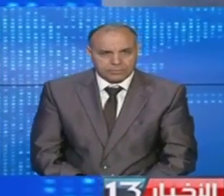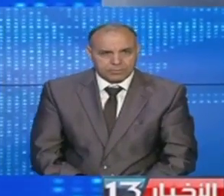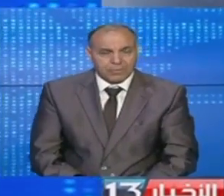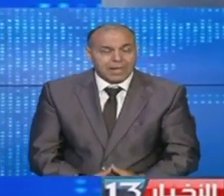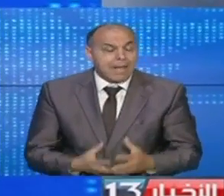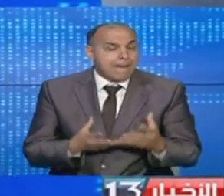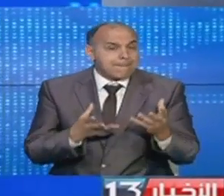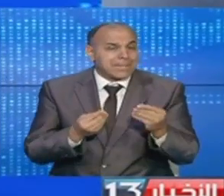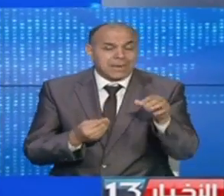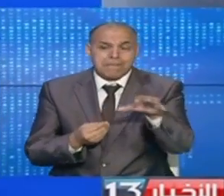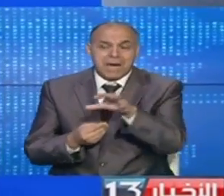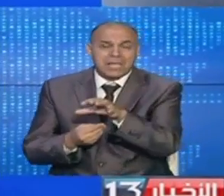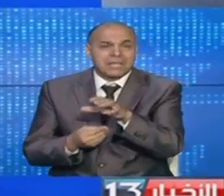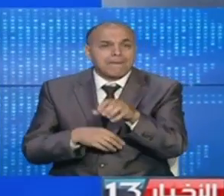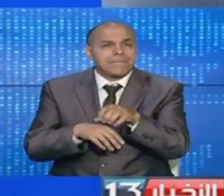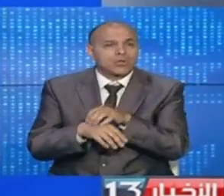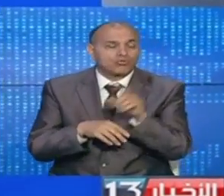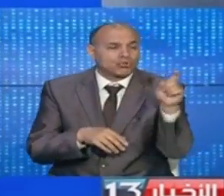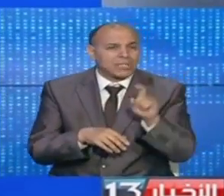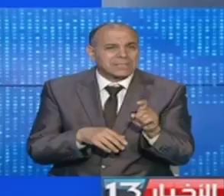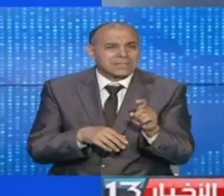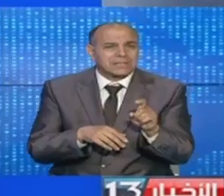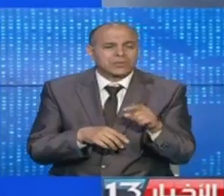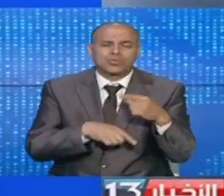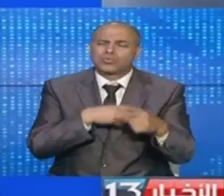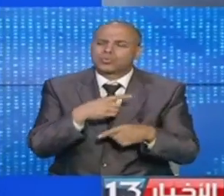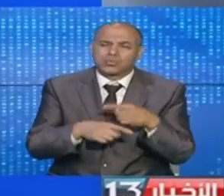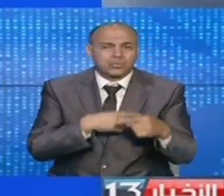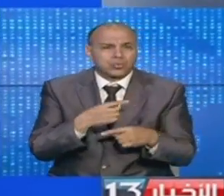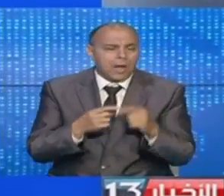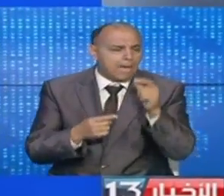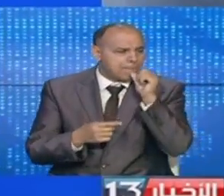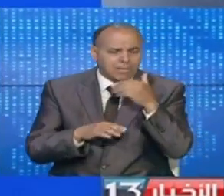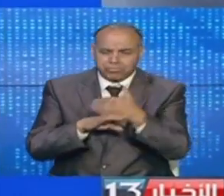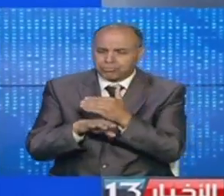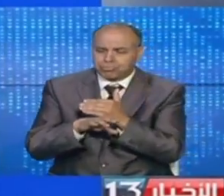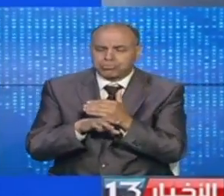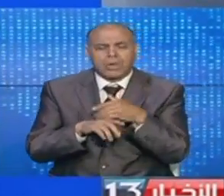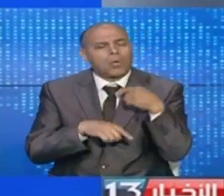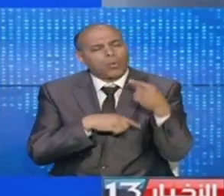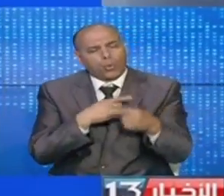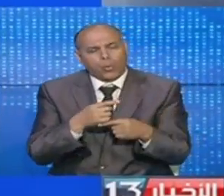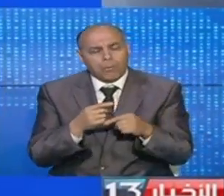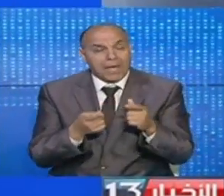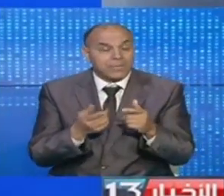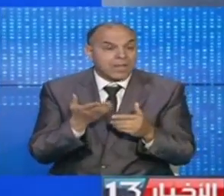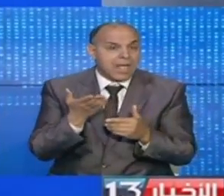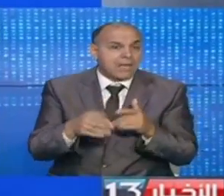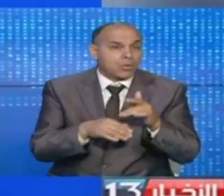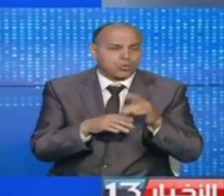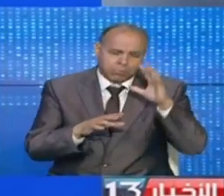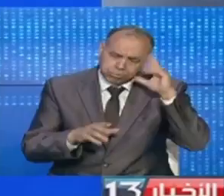تعاني عديد المناطق بمعتمدية جرجيس انقطاعا واضطرابا في توزيع مياه الشرب بصفة متواصلة، ما أثار